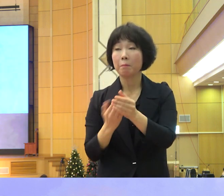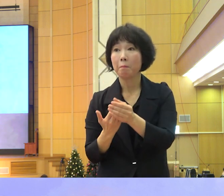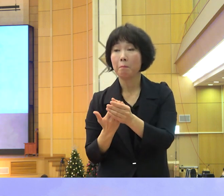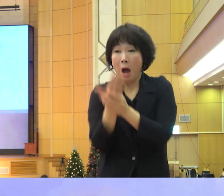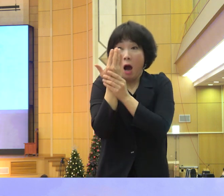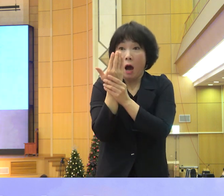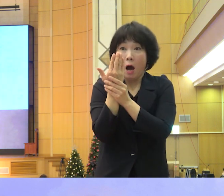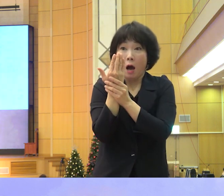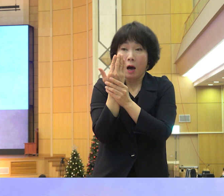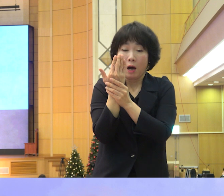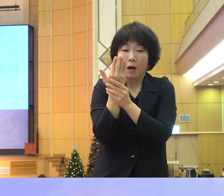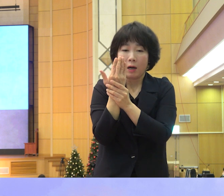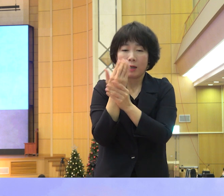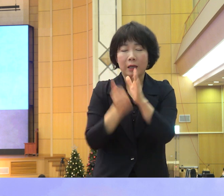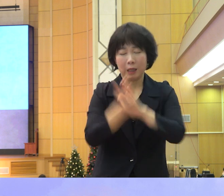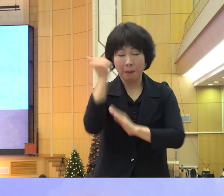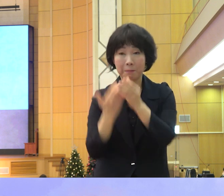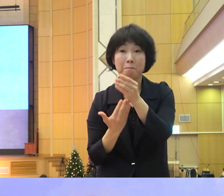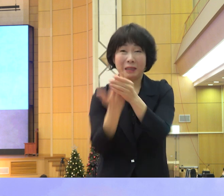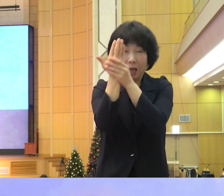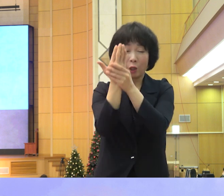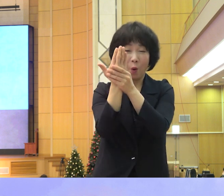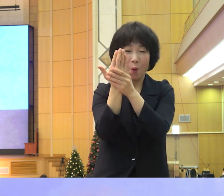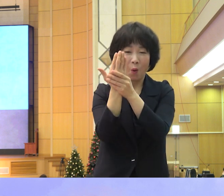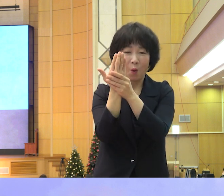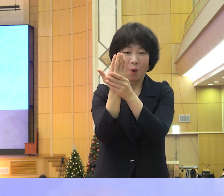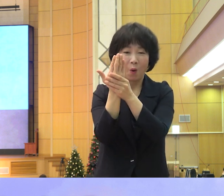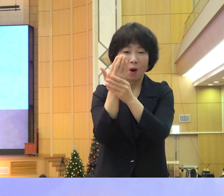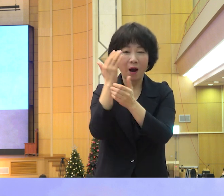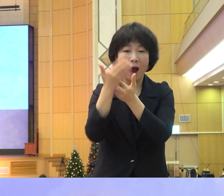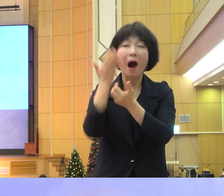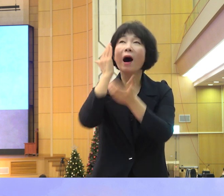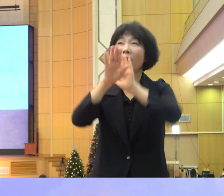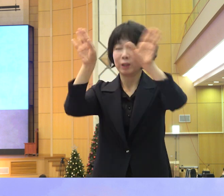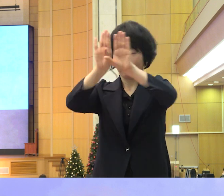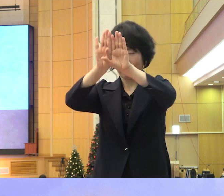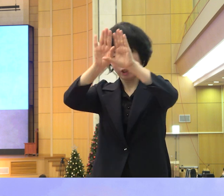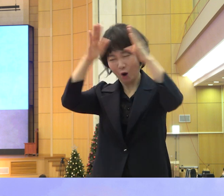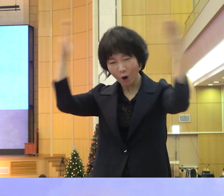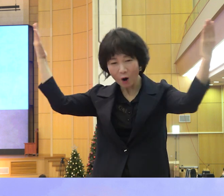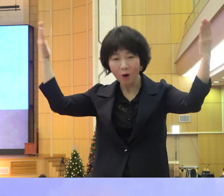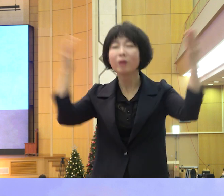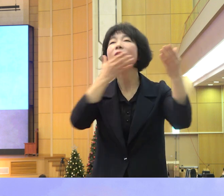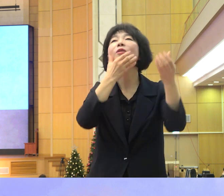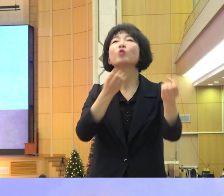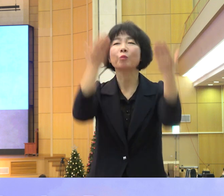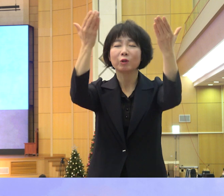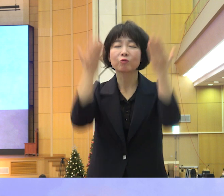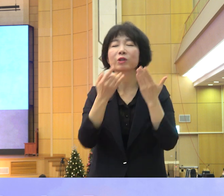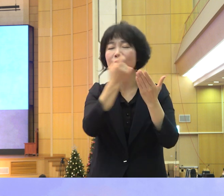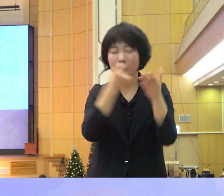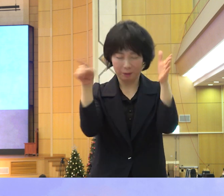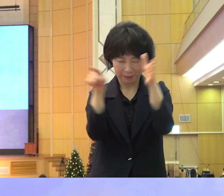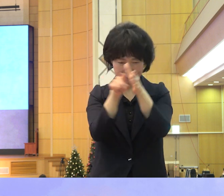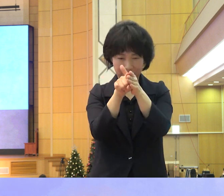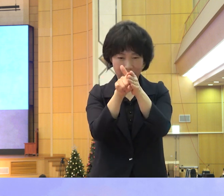하시고 희망이 생기게 하시고 하늘문을 열어놓으시고 축복해 주실 줄